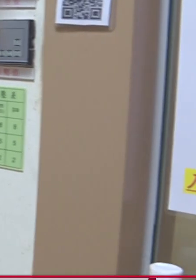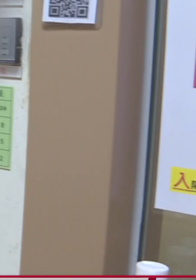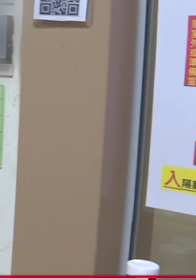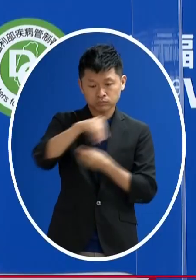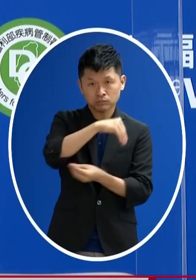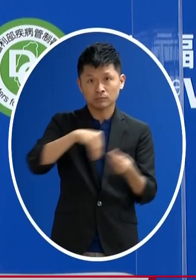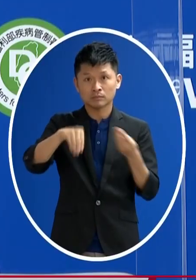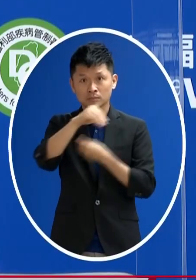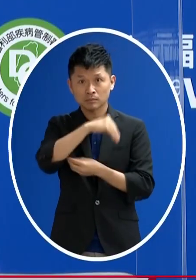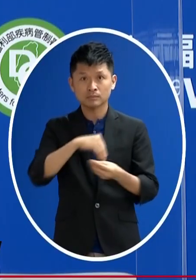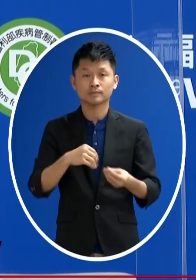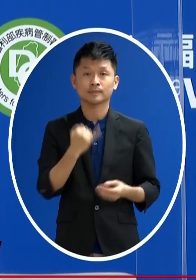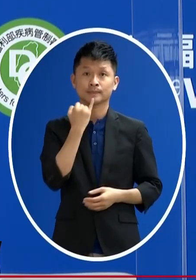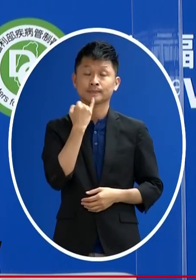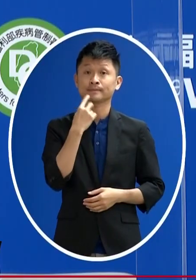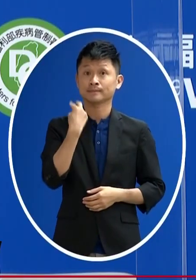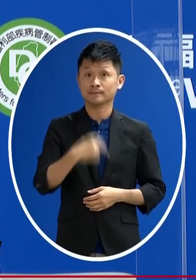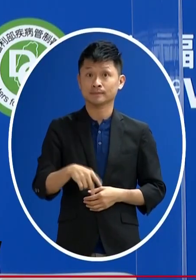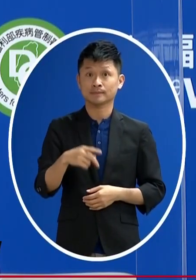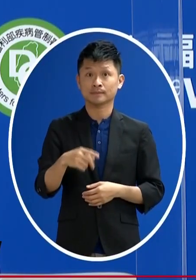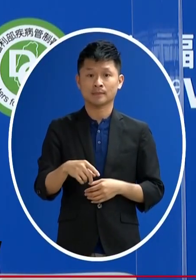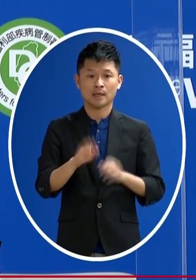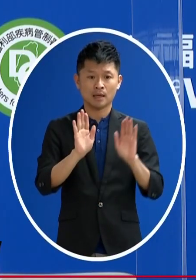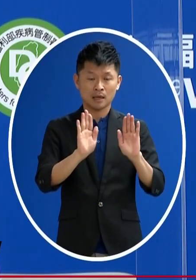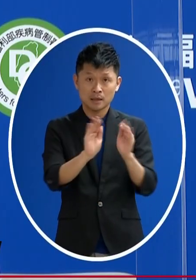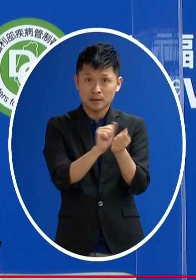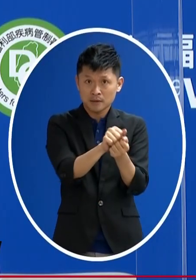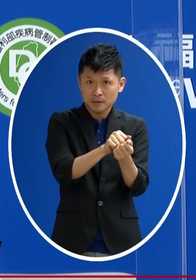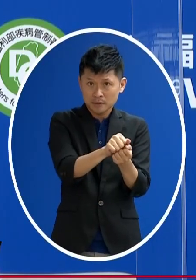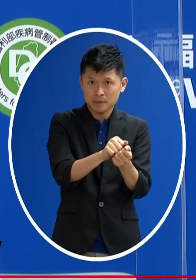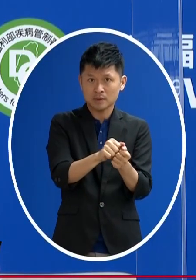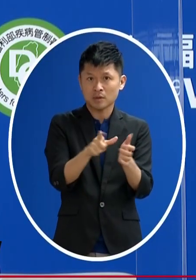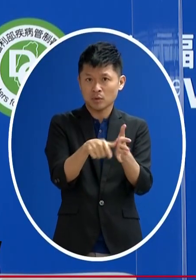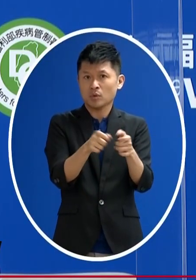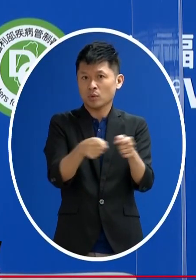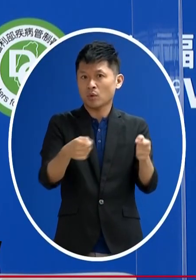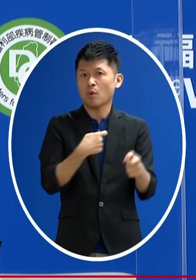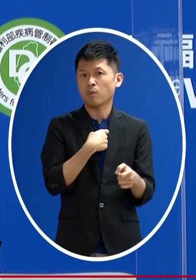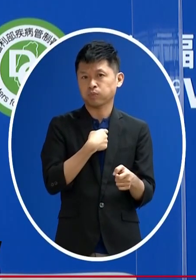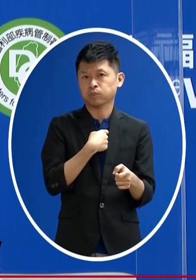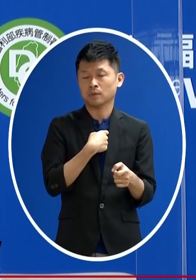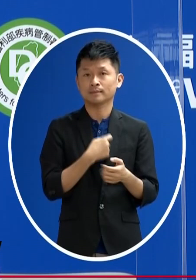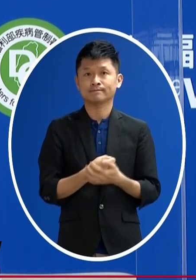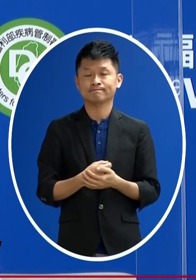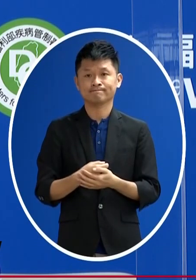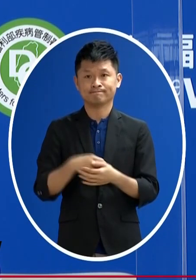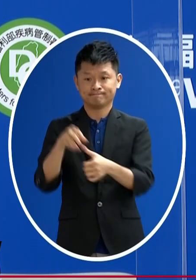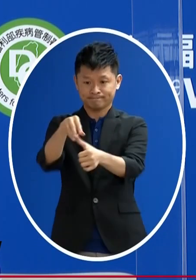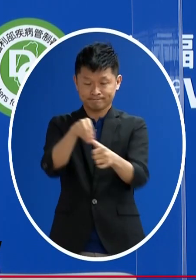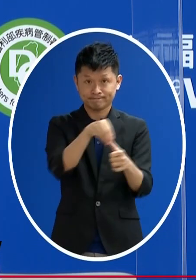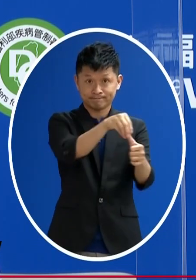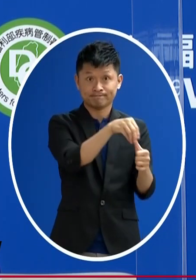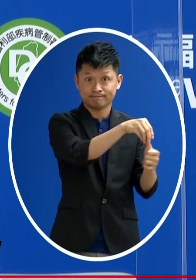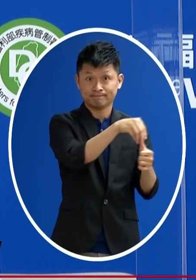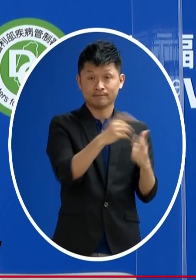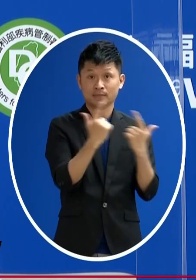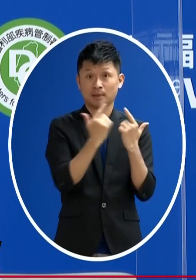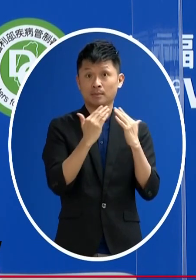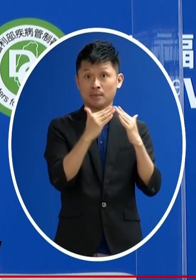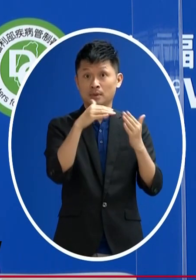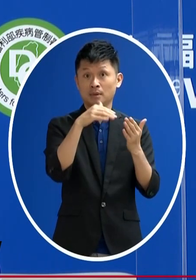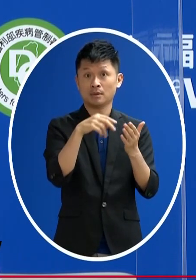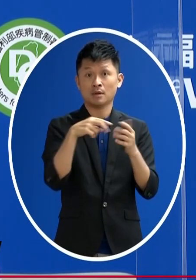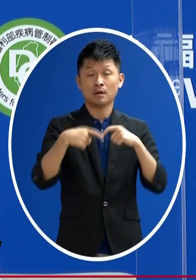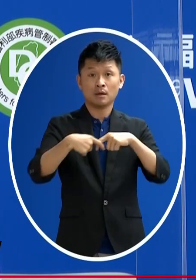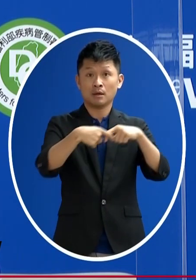一人一室。 是长期需要血液透析的确诊病患，请集中收治在台北市立联合医